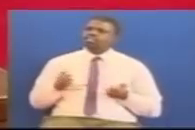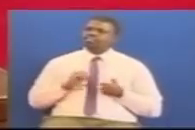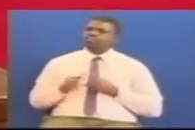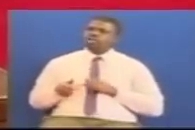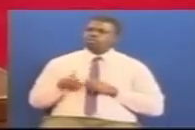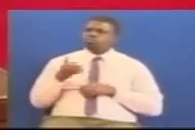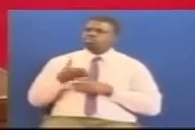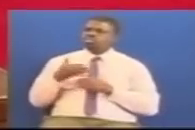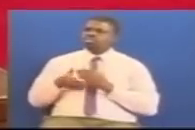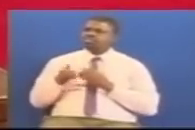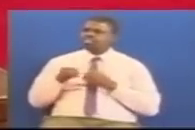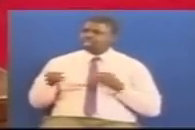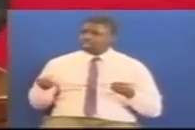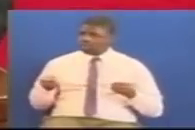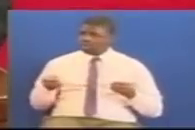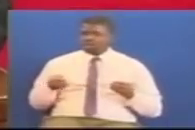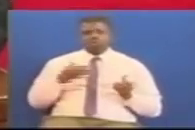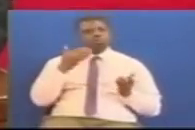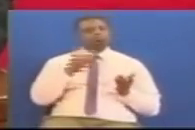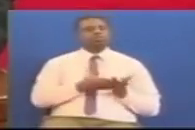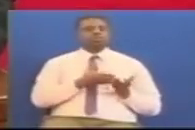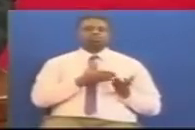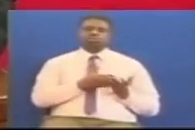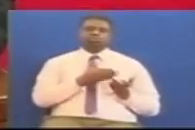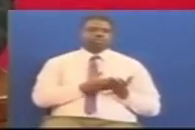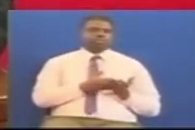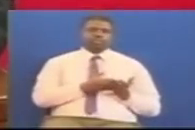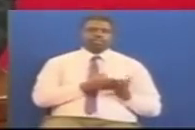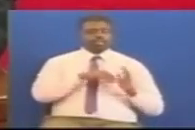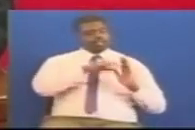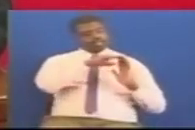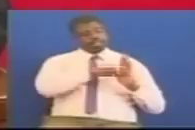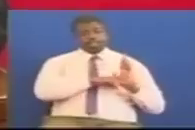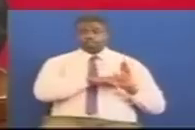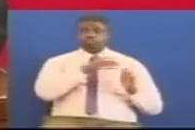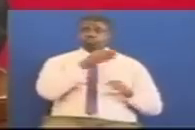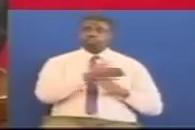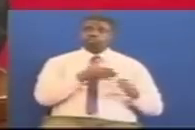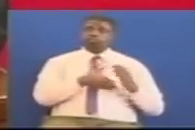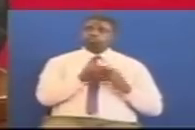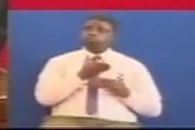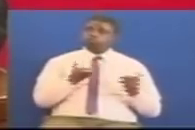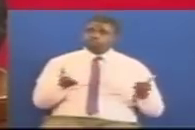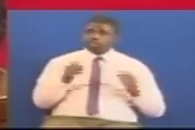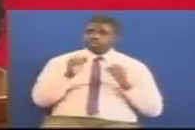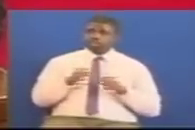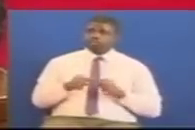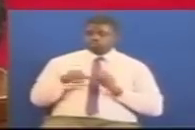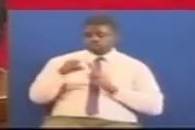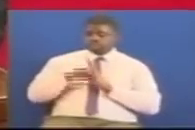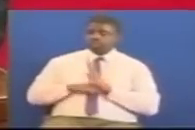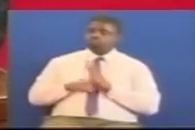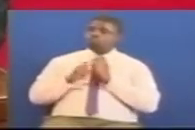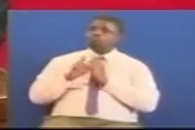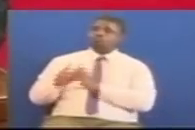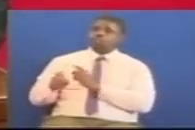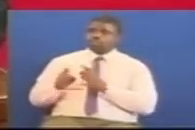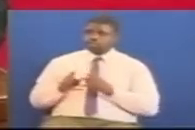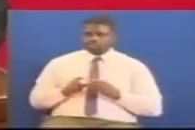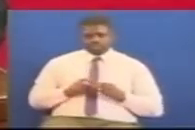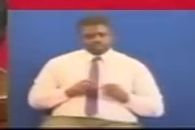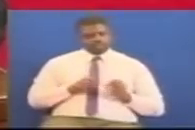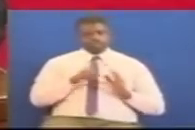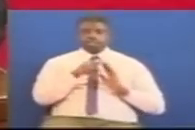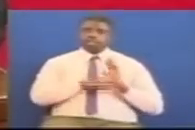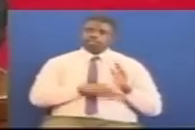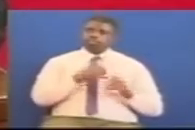kutoka NEMKI vinachelewa. Ukweli ni kwamba, Mheshimiwa Mwenyekiti, katika taratibu za ujenzi wowote lazima taratibu zifuatwe, na moja kati ya taratibu